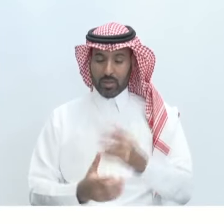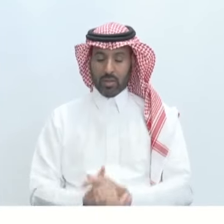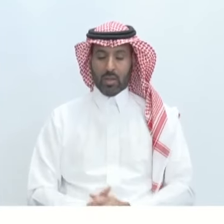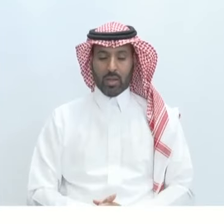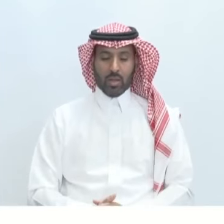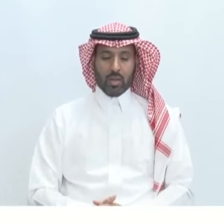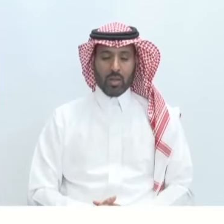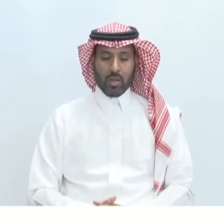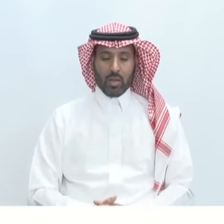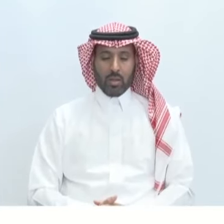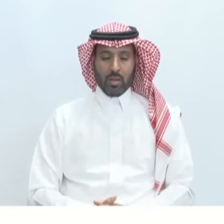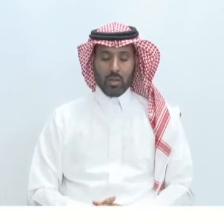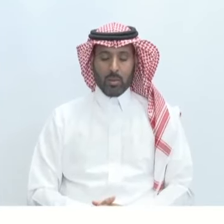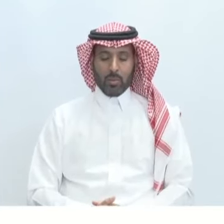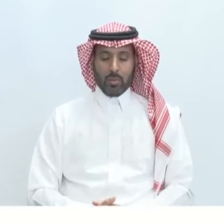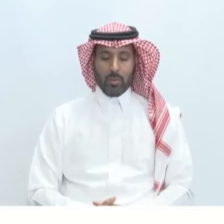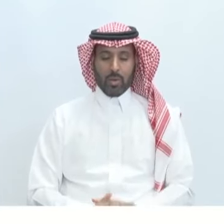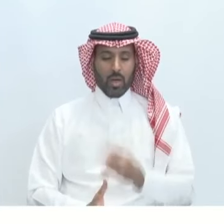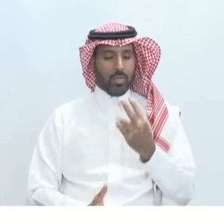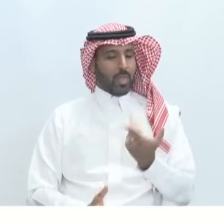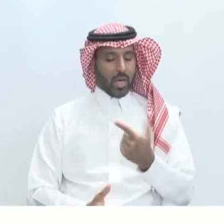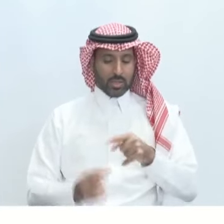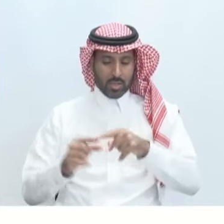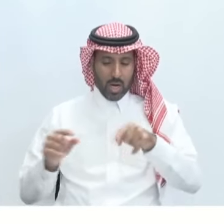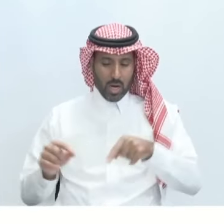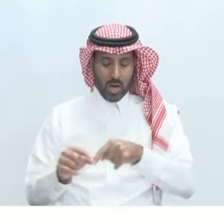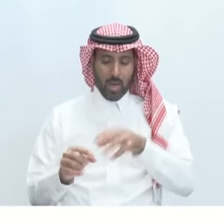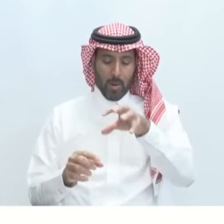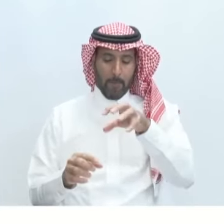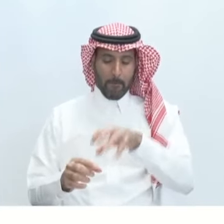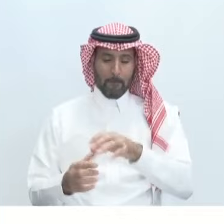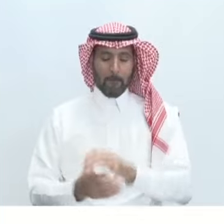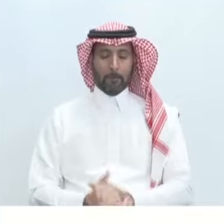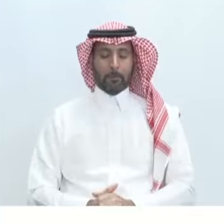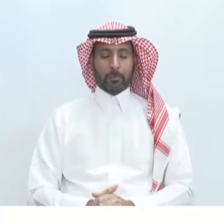اثنان وحدد شكل العائق الثاني كما يشير اليه رقم